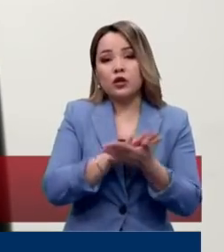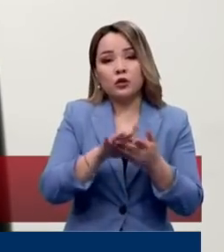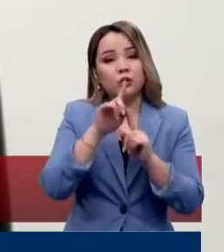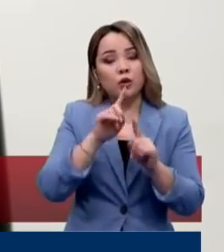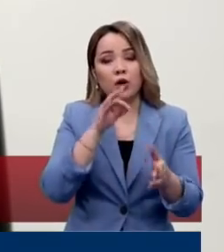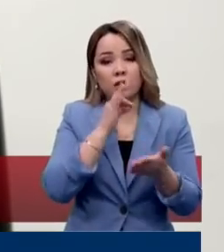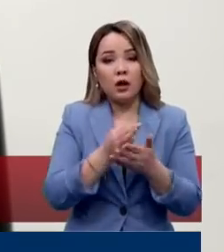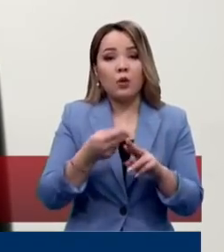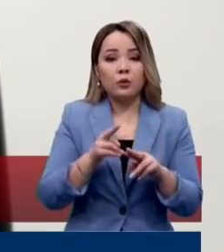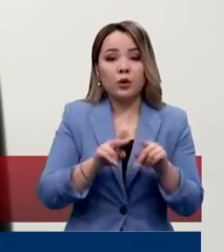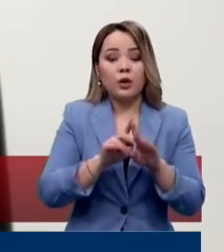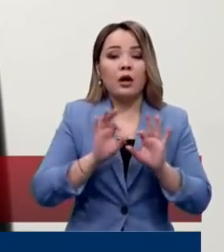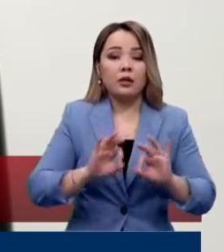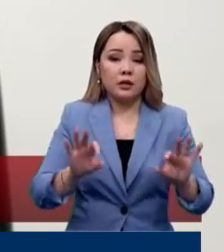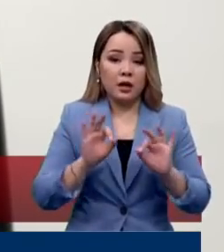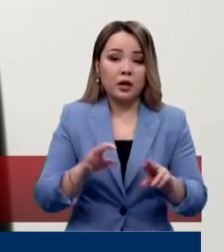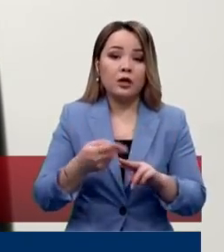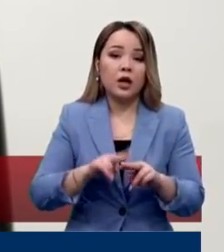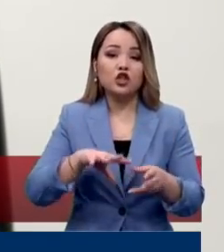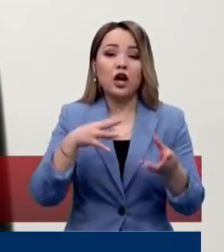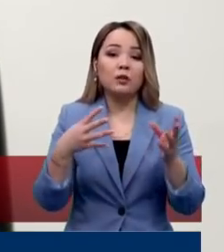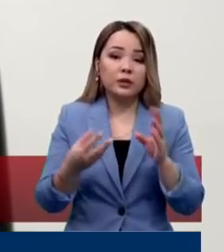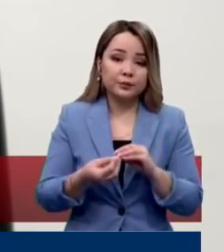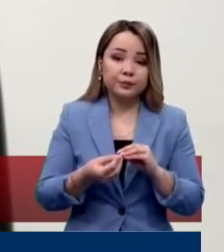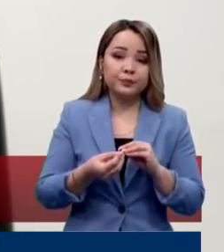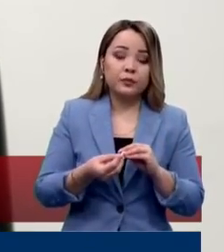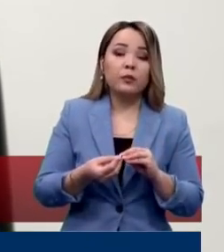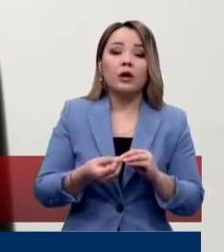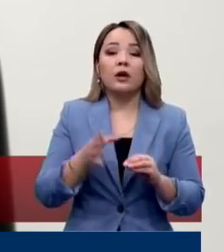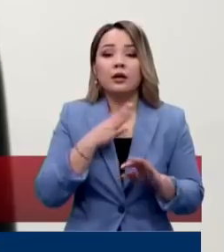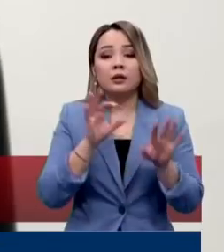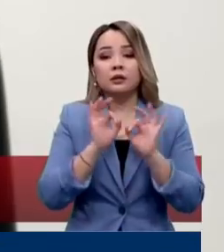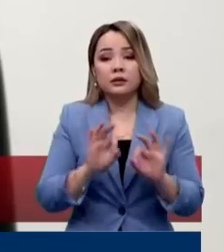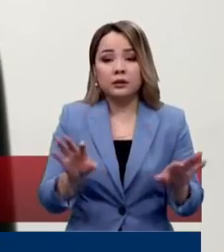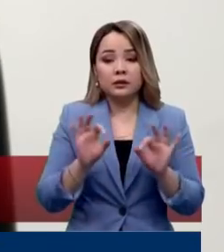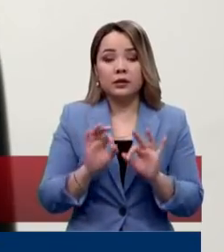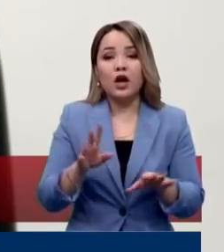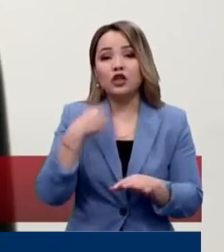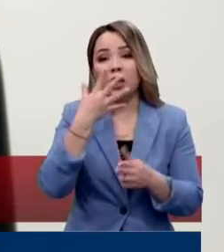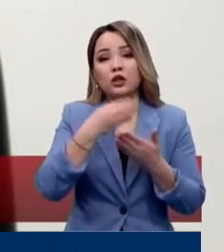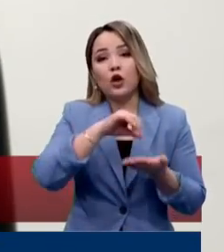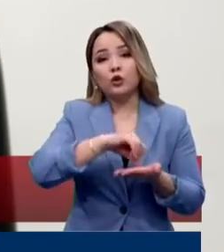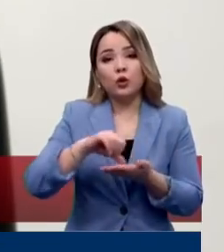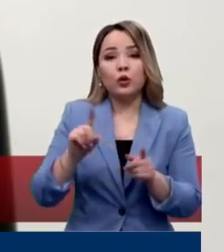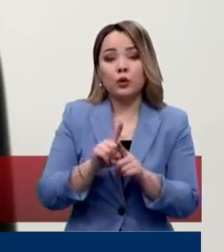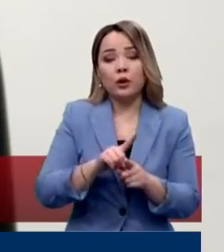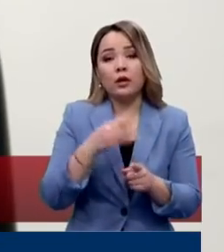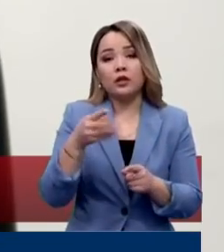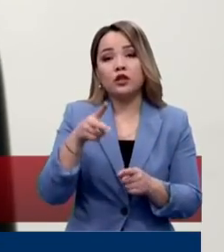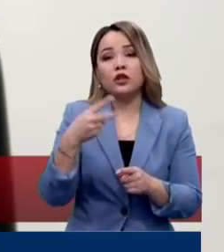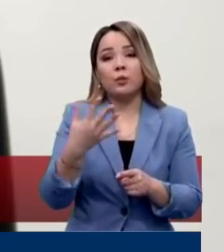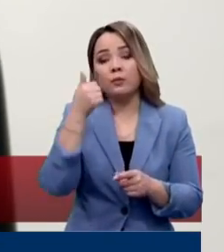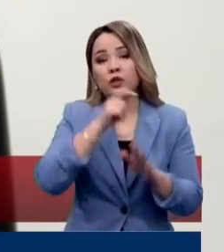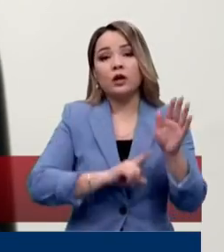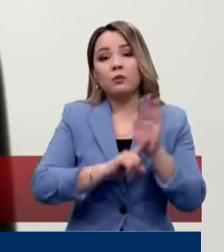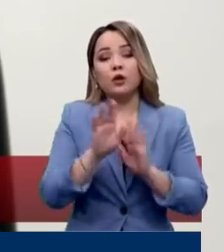жүргізілмейді. Және бұл жерде атап өту керек, жалпы бұл жаңағыдай жеке тұлғалардың барлығына қатысты 2025